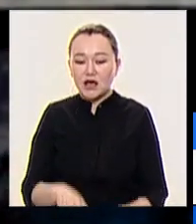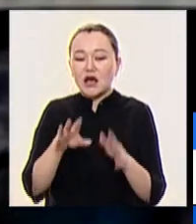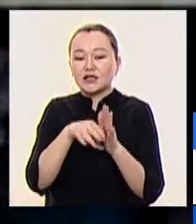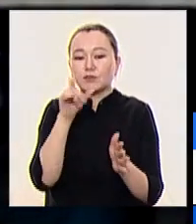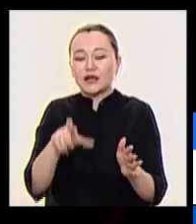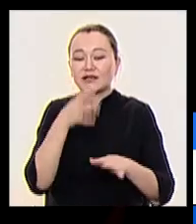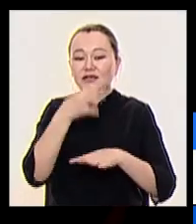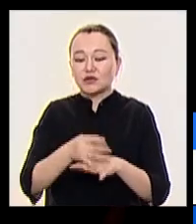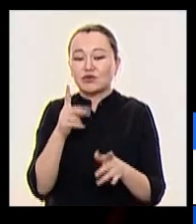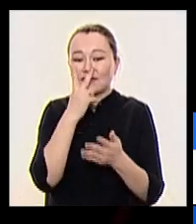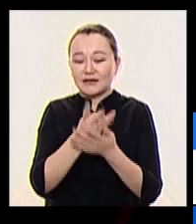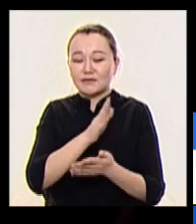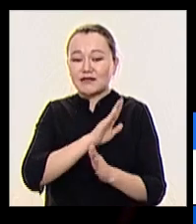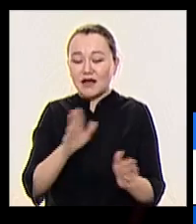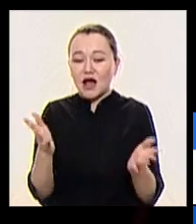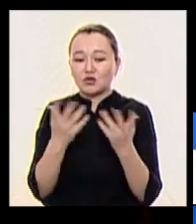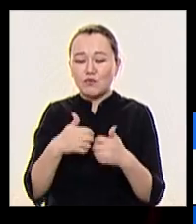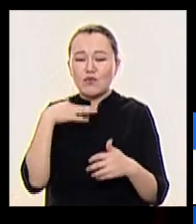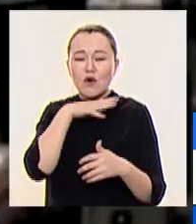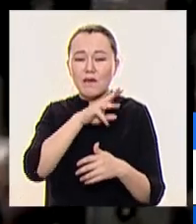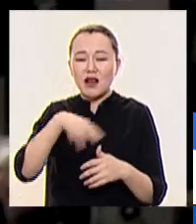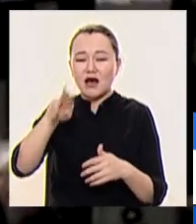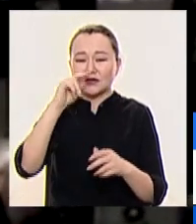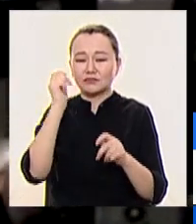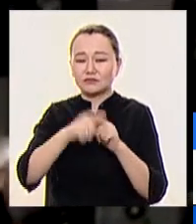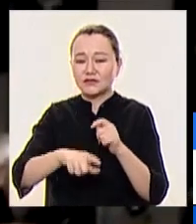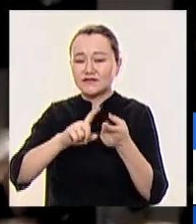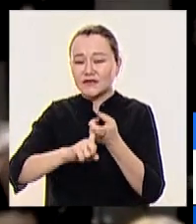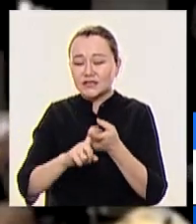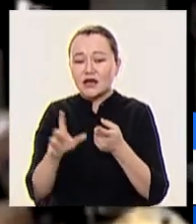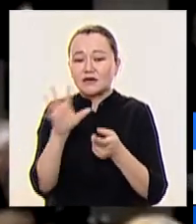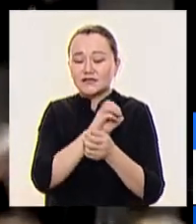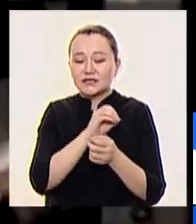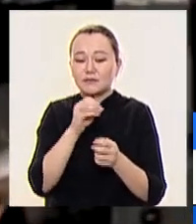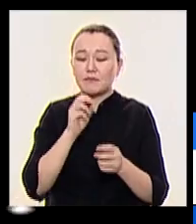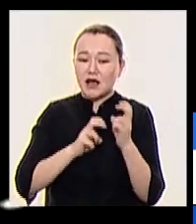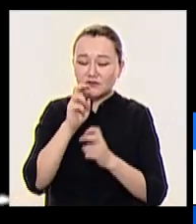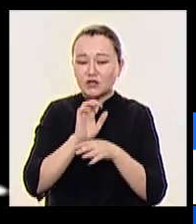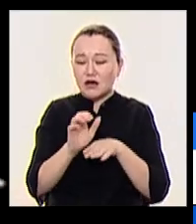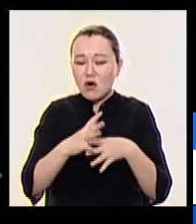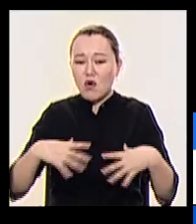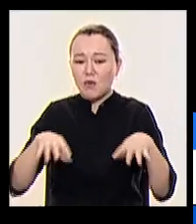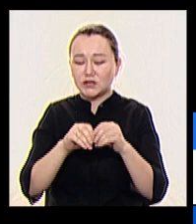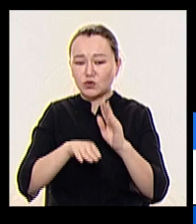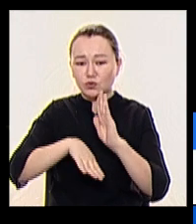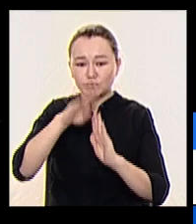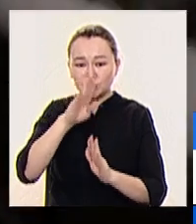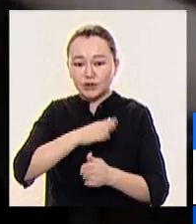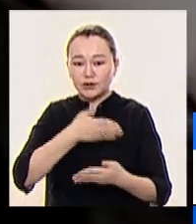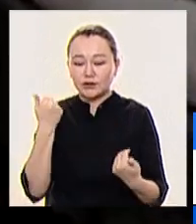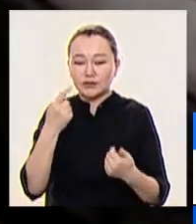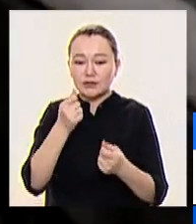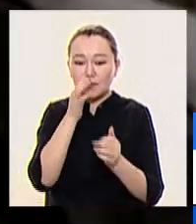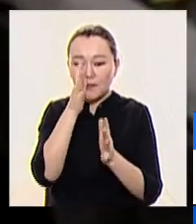Депутат отметил, что несмотря на отчеты о многомиллиардных инвестициях, состояние производственной базы комплекса не улучшается. За